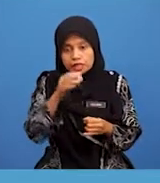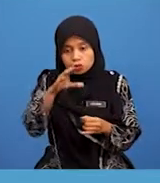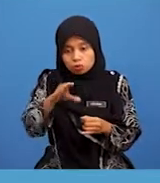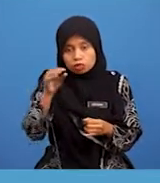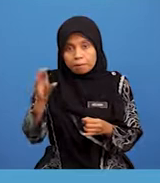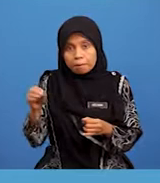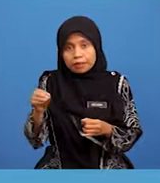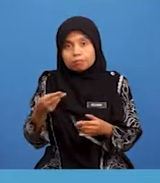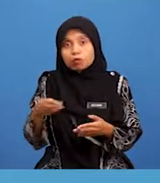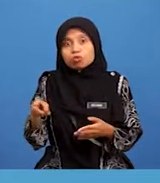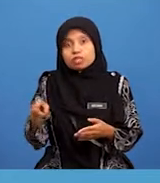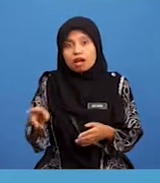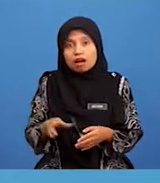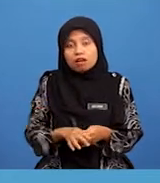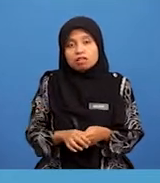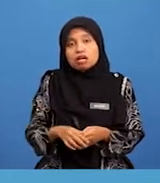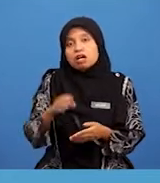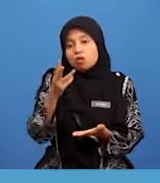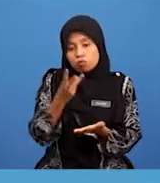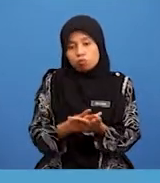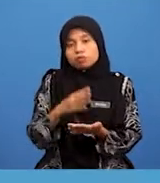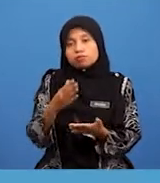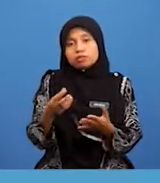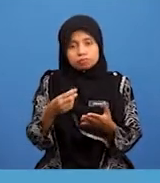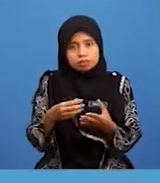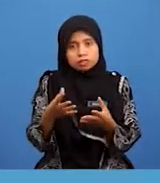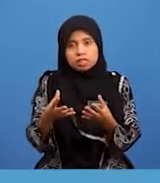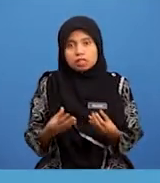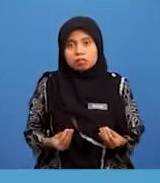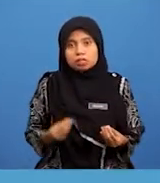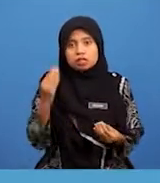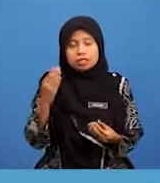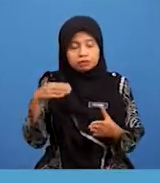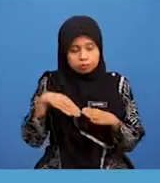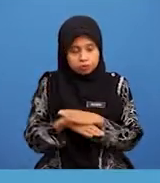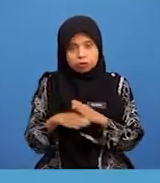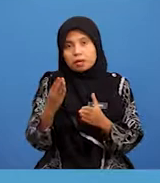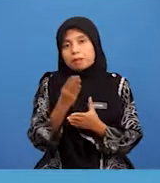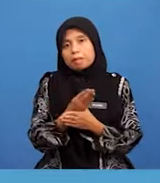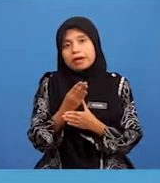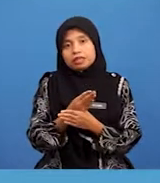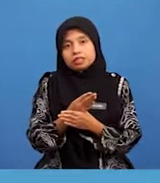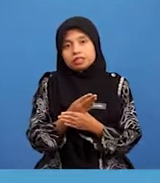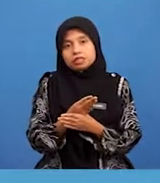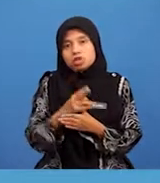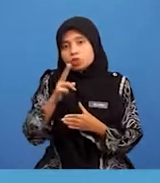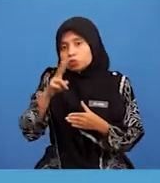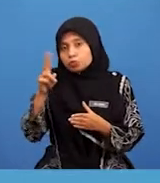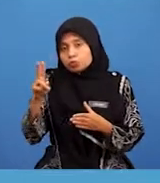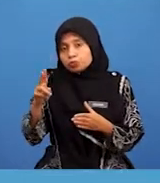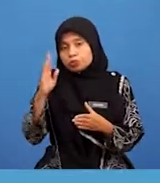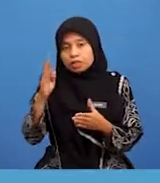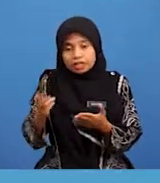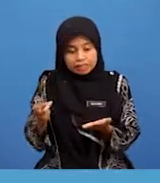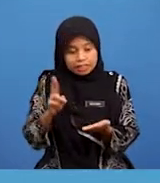penghutang. Wang yang diterima akan dibankkan. Kedua-dua perkara ini akan